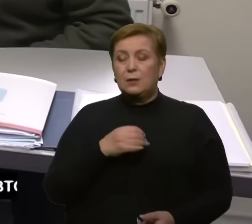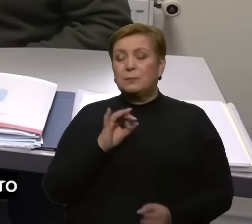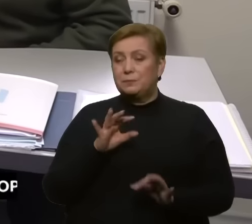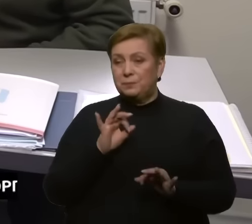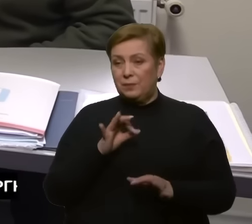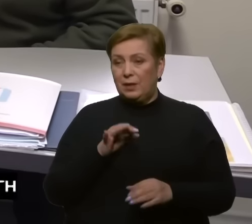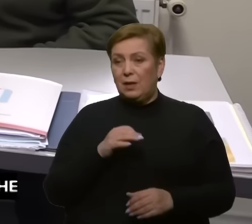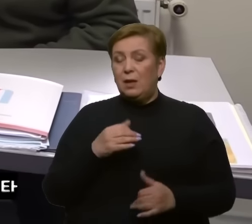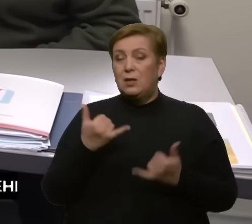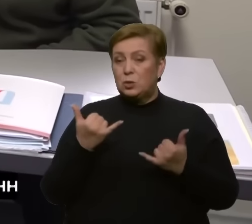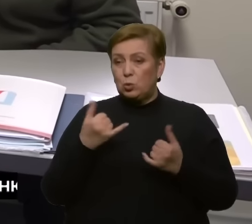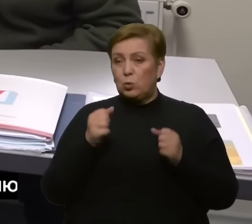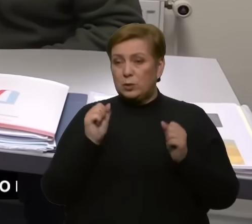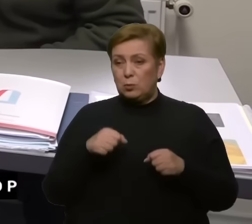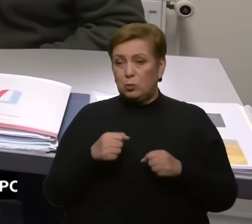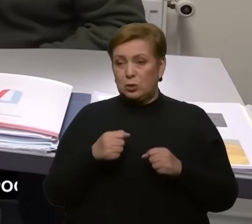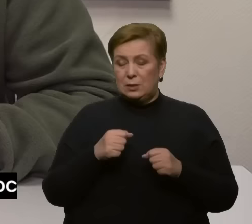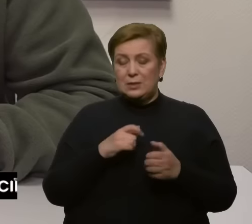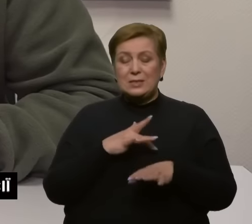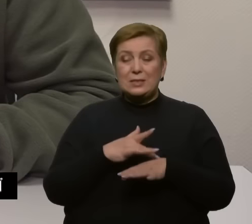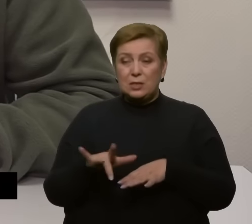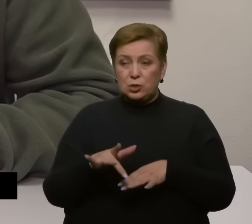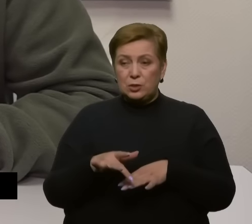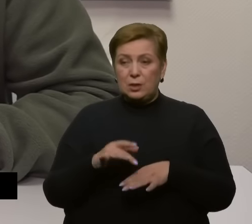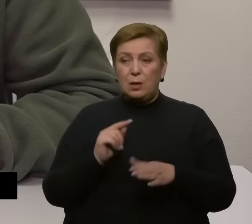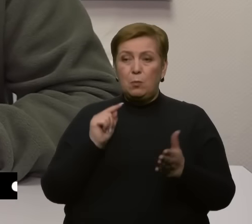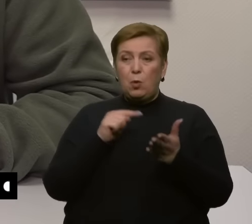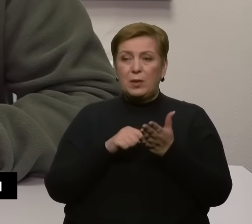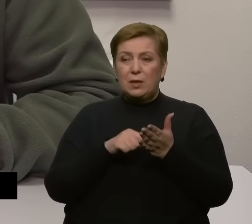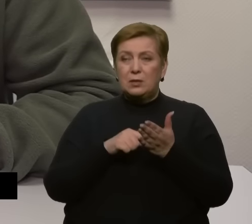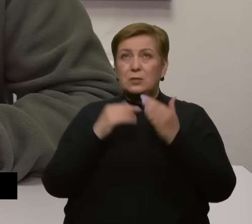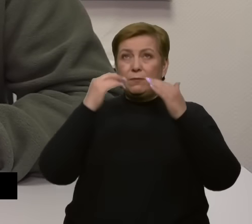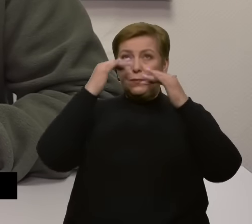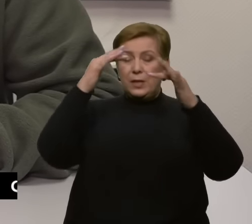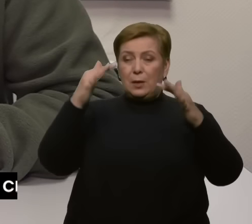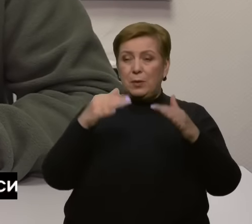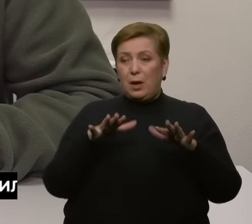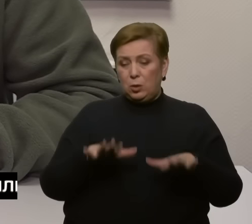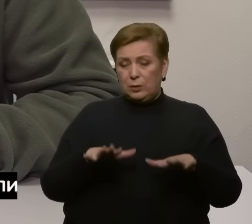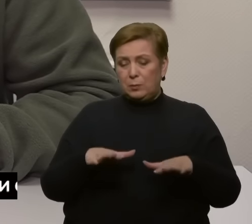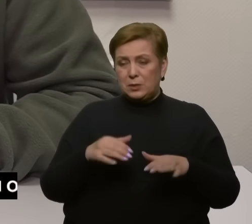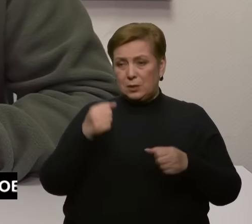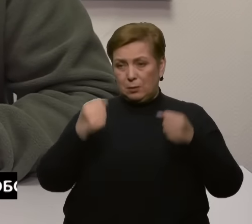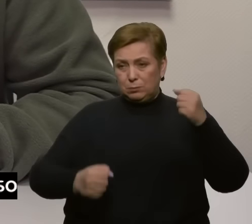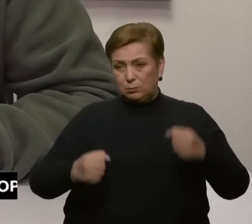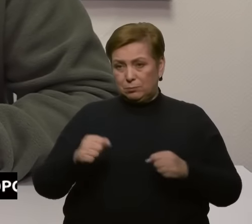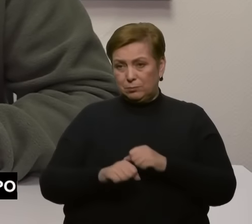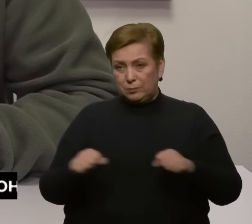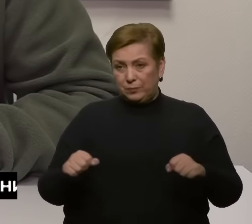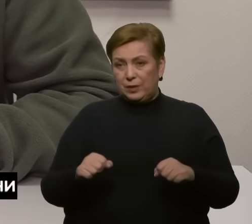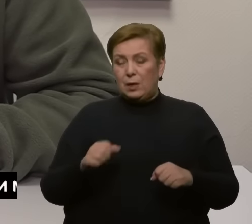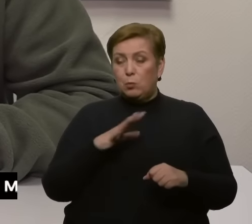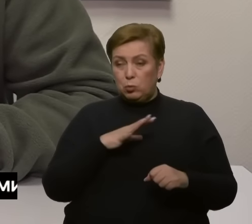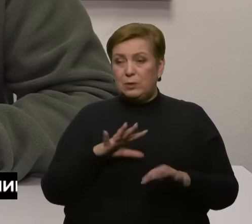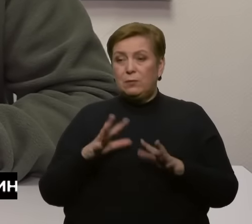збиваючи їх у небі або поцілюючи на місцях базування. В обох випадках така робота і такі операції проводяться, і якщо ми